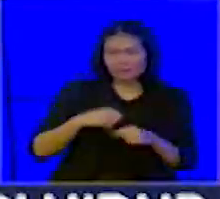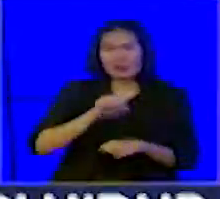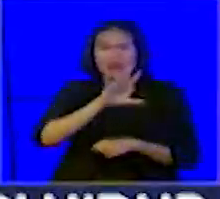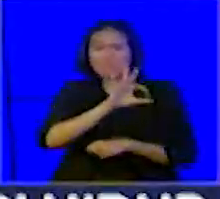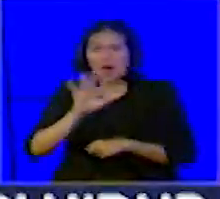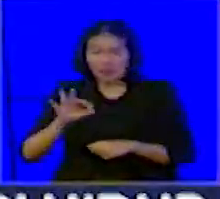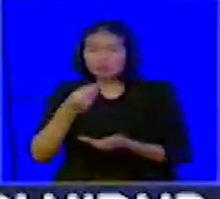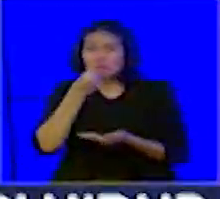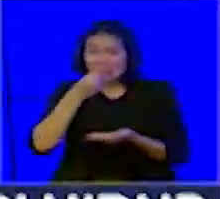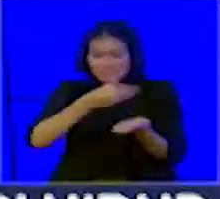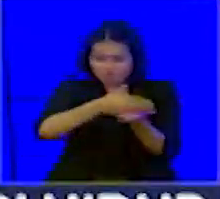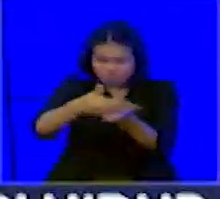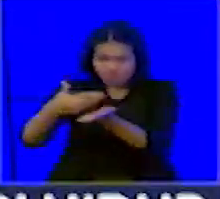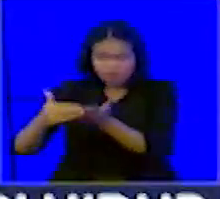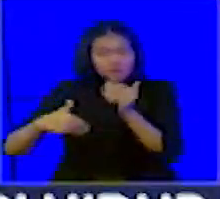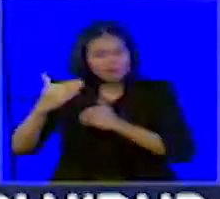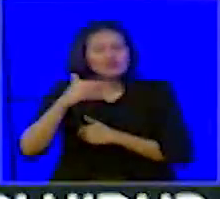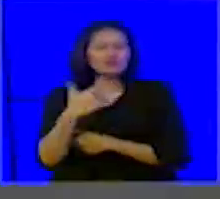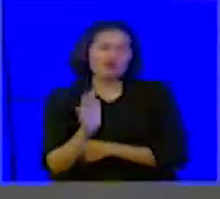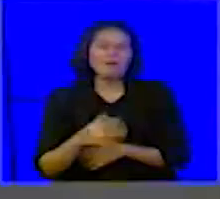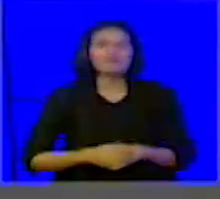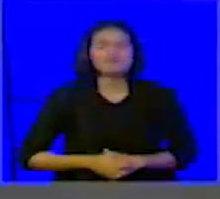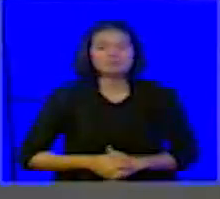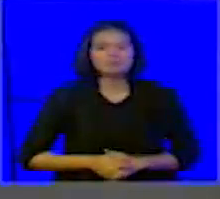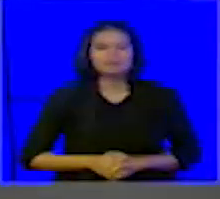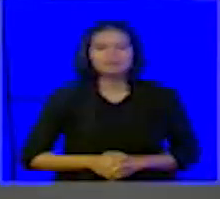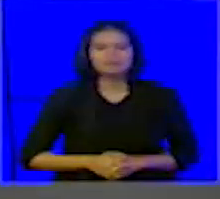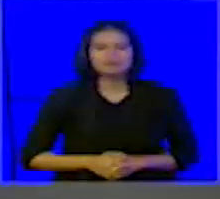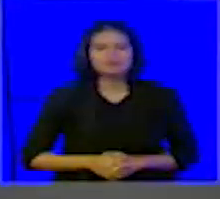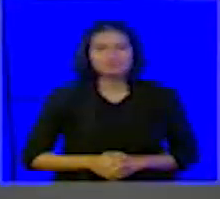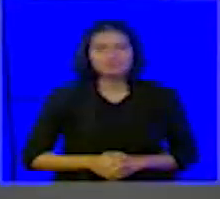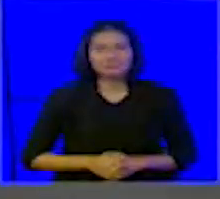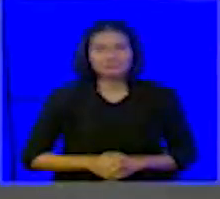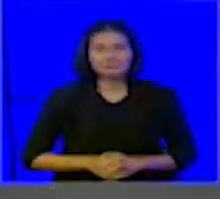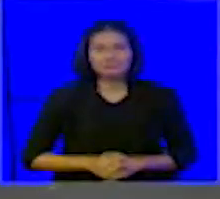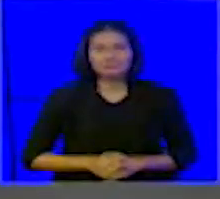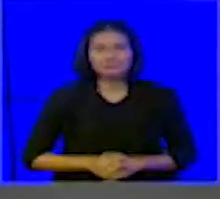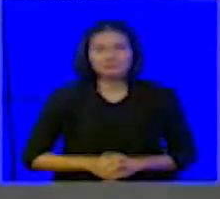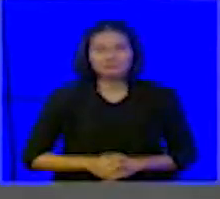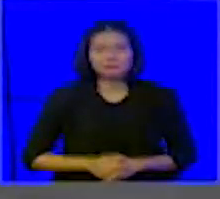bungkus telah didistribusikan. Dari Badung, Bali, Bagus Alit, iNews, melaporkan.